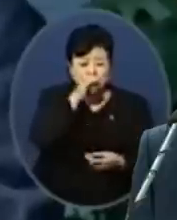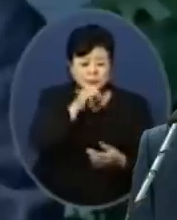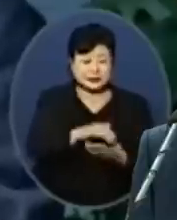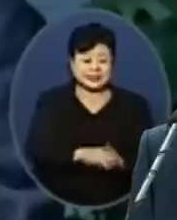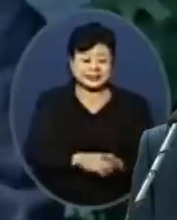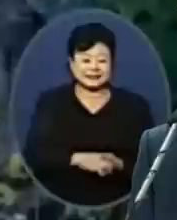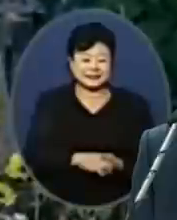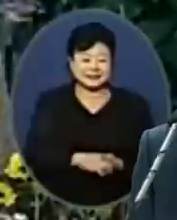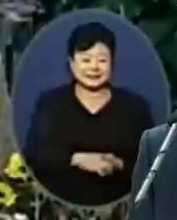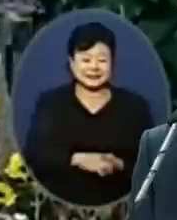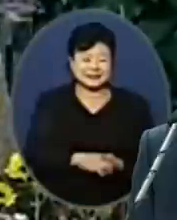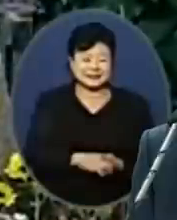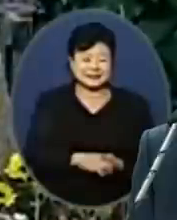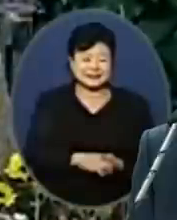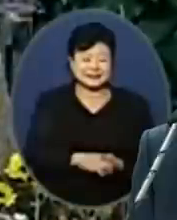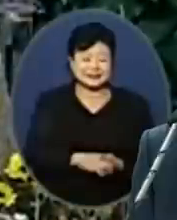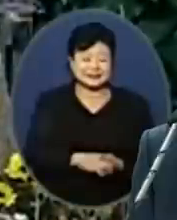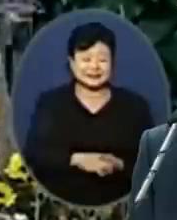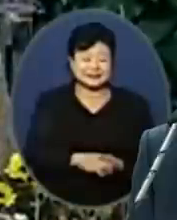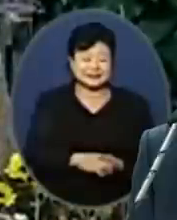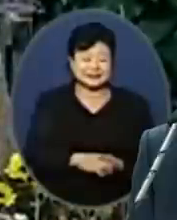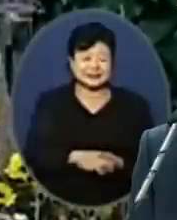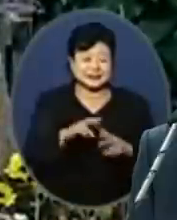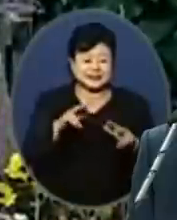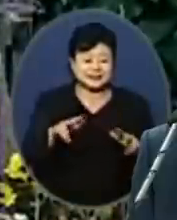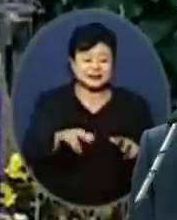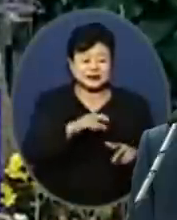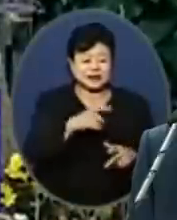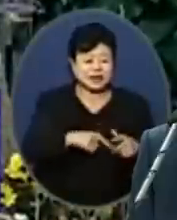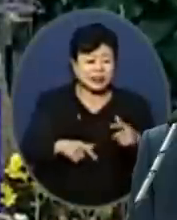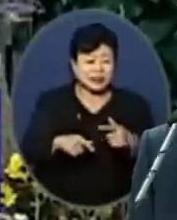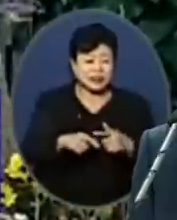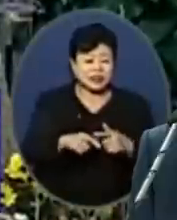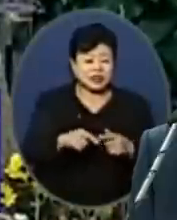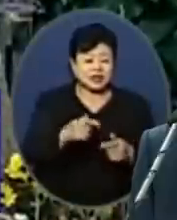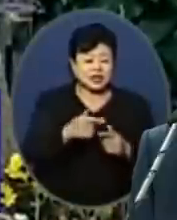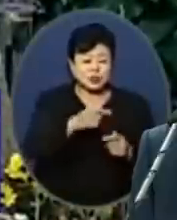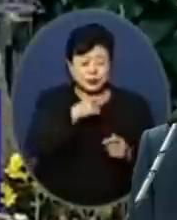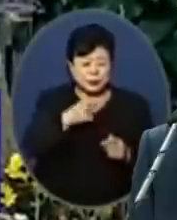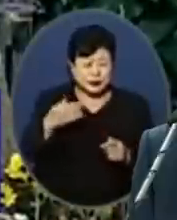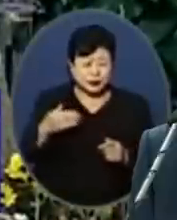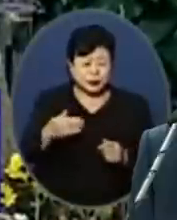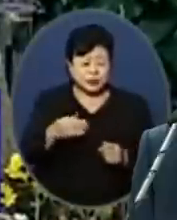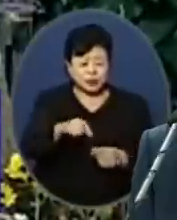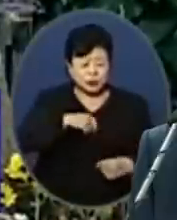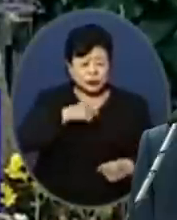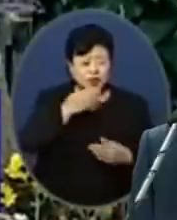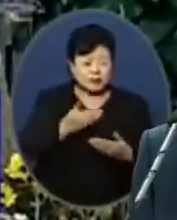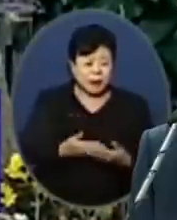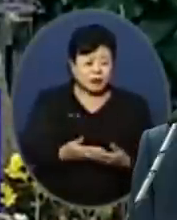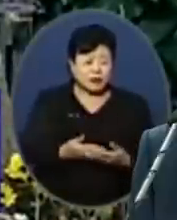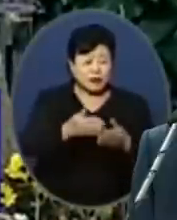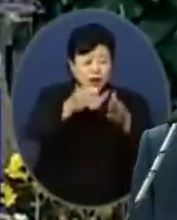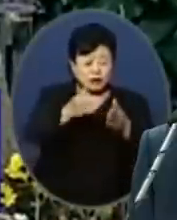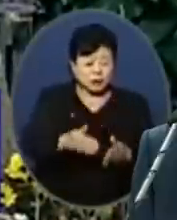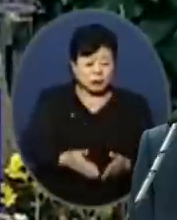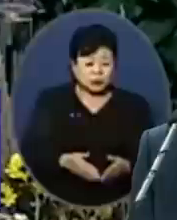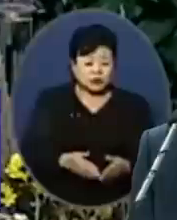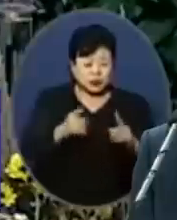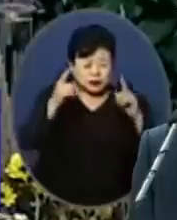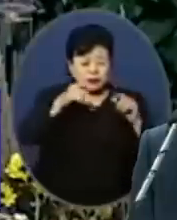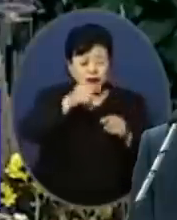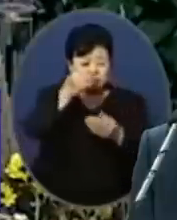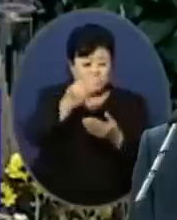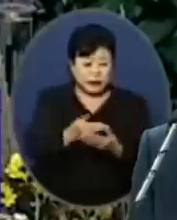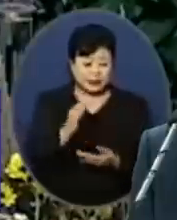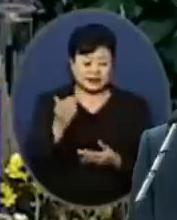것입니다. 그러면 이제 우리가 그의 피로 말미암아 의롭다 하심을 받았으니 더욱 그로 말미암아 진노하심에서 구원을